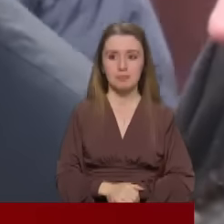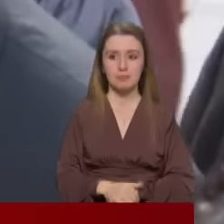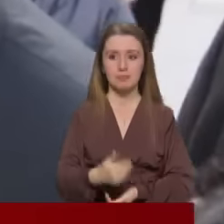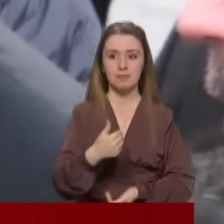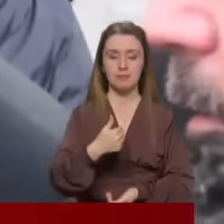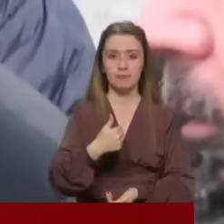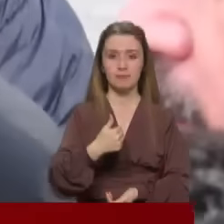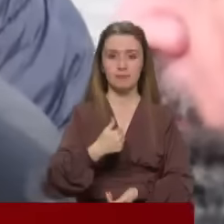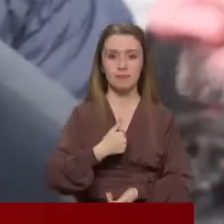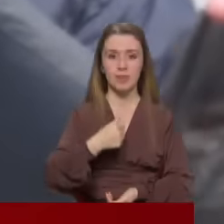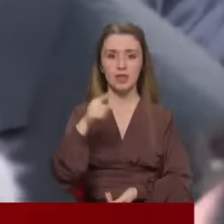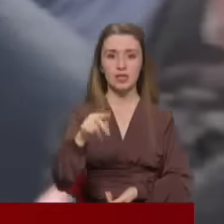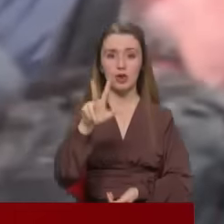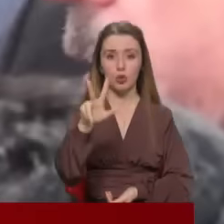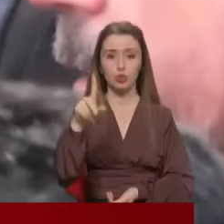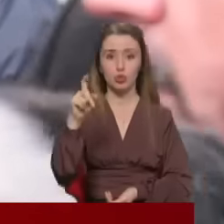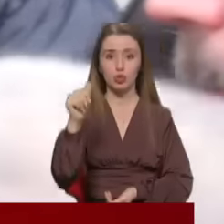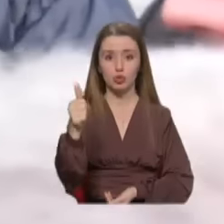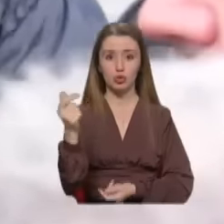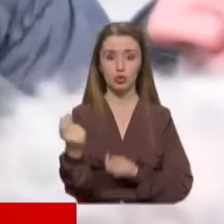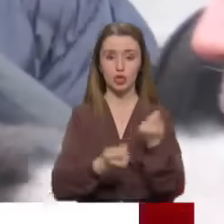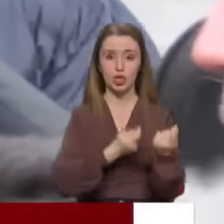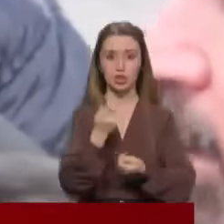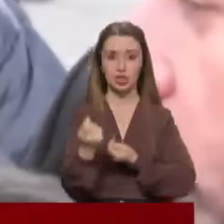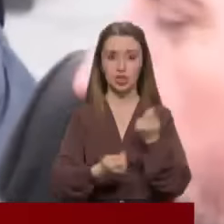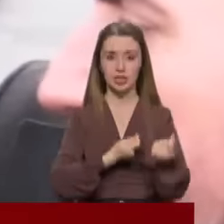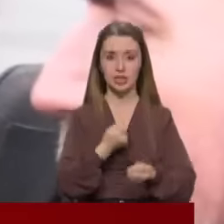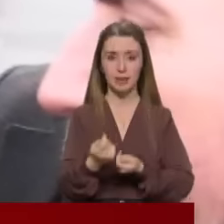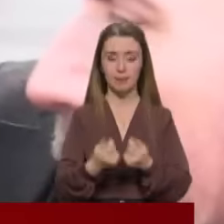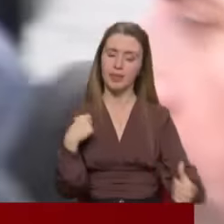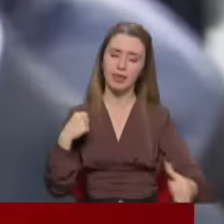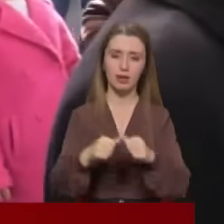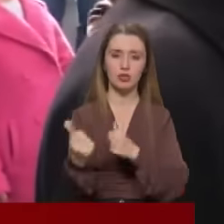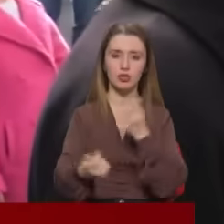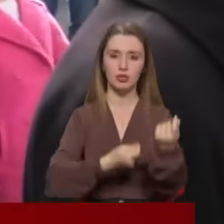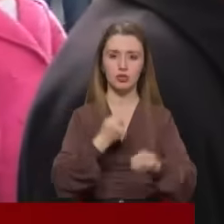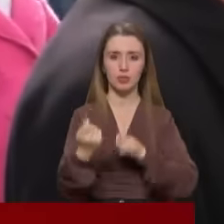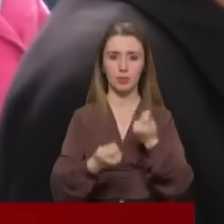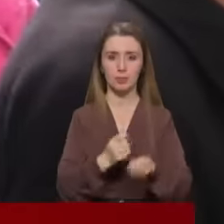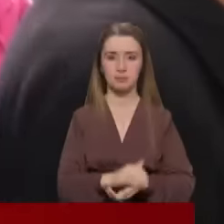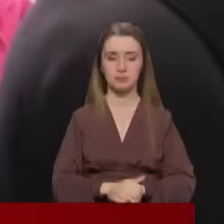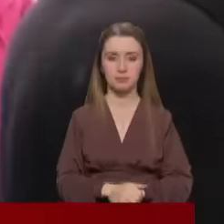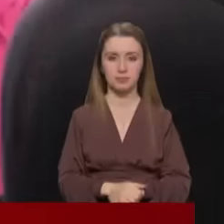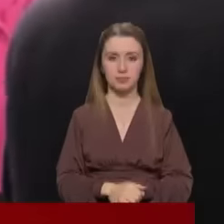size 39 gün çalıştım. Allah razı olsun. Tekrar çalışacağım.